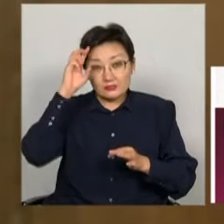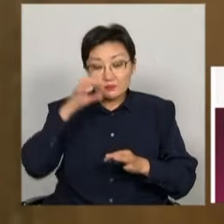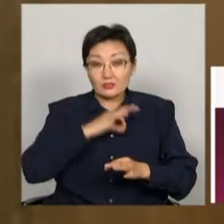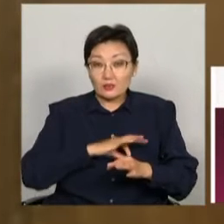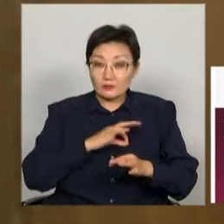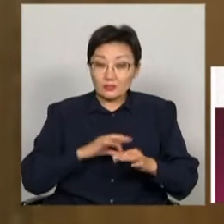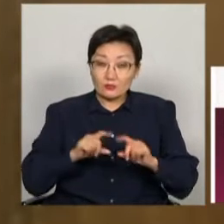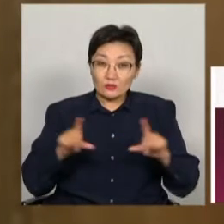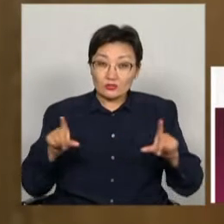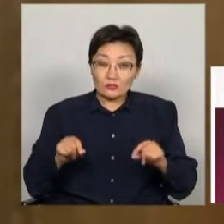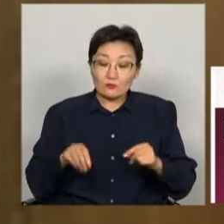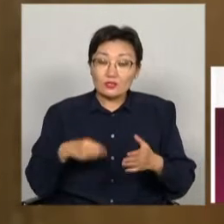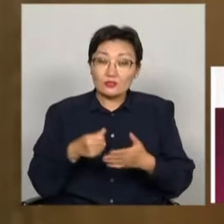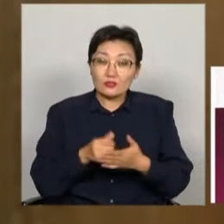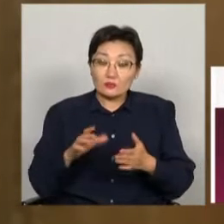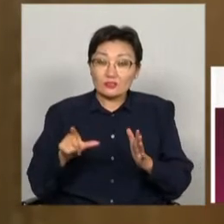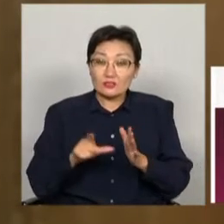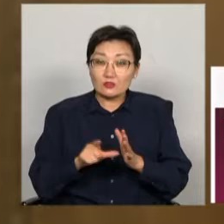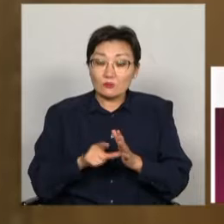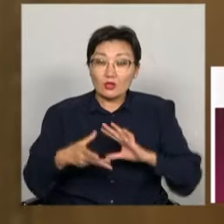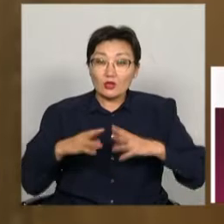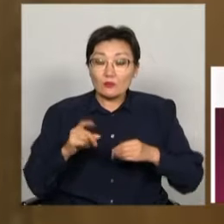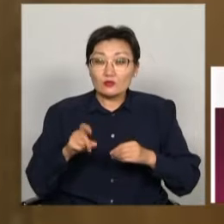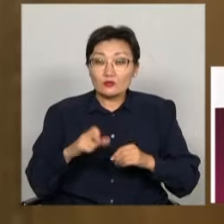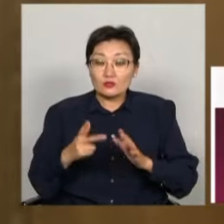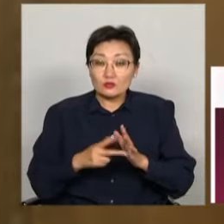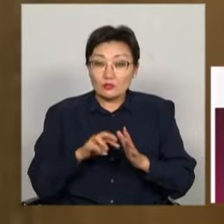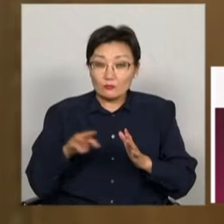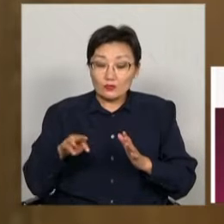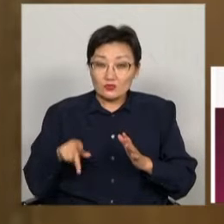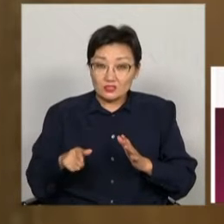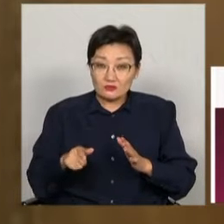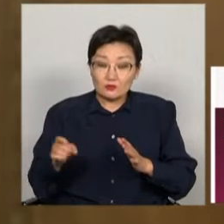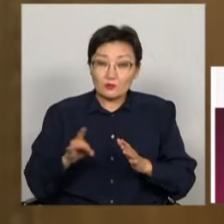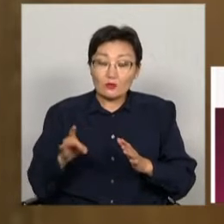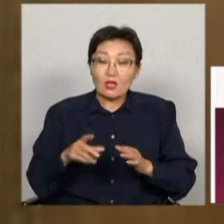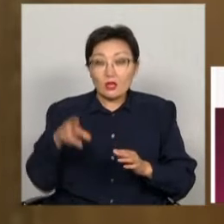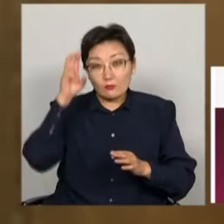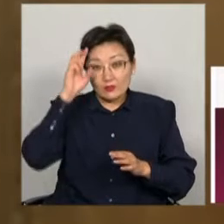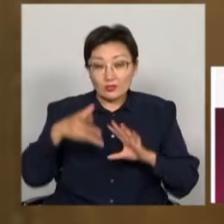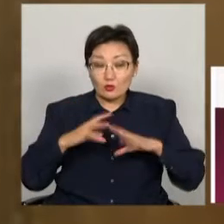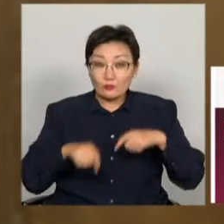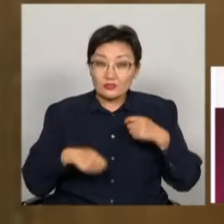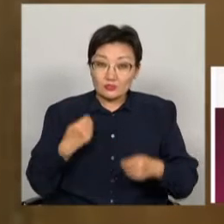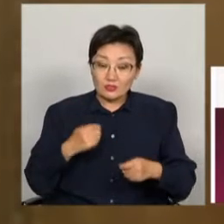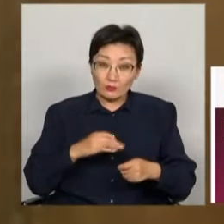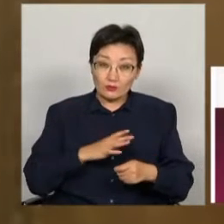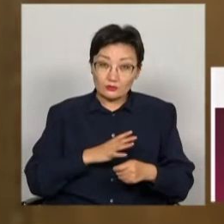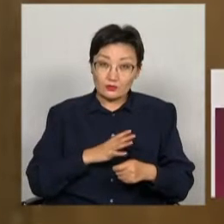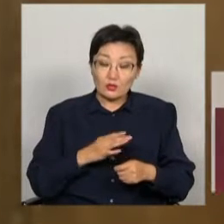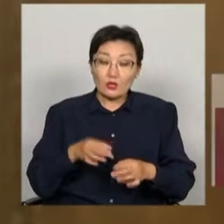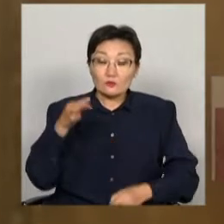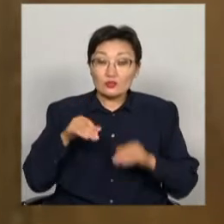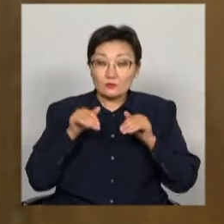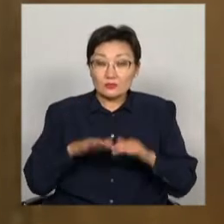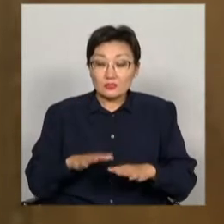кірістер департаменті төленбеген салық түрінде барлығы 118 миллион теңге көлемінде мемлекетке залал келтіргенін көрсетті. Сот